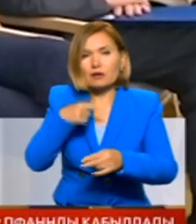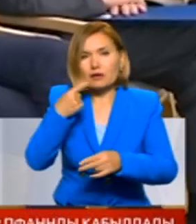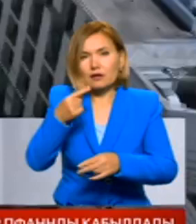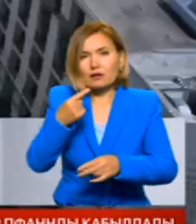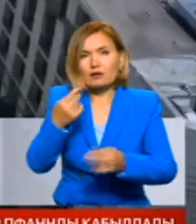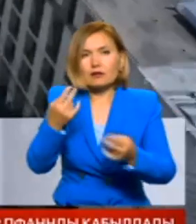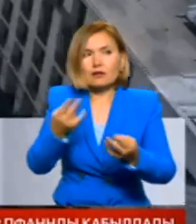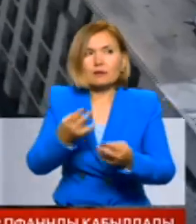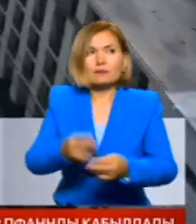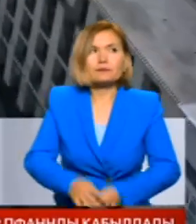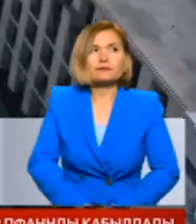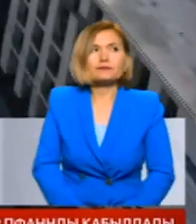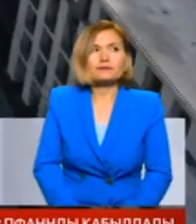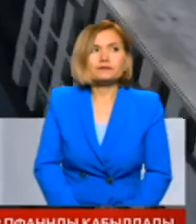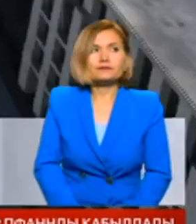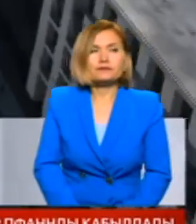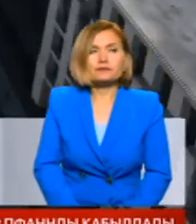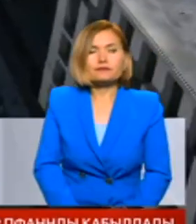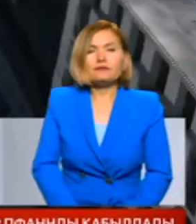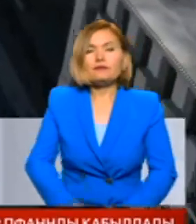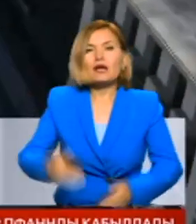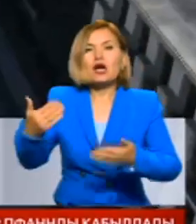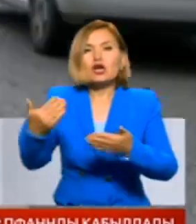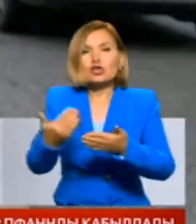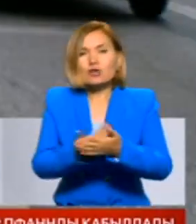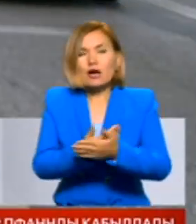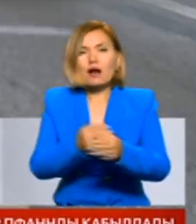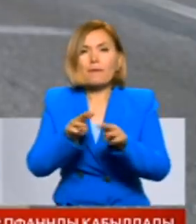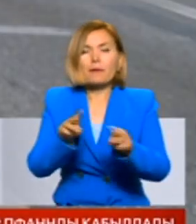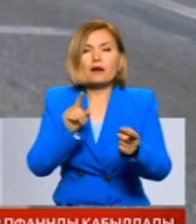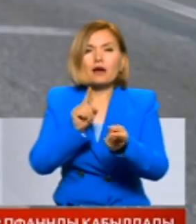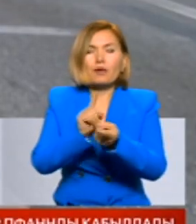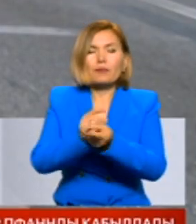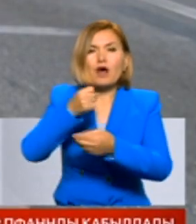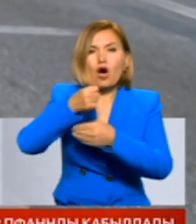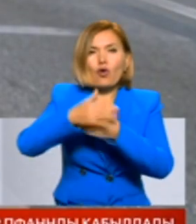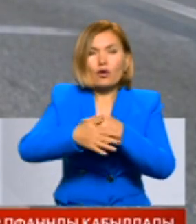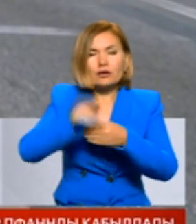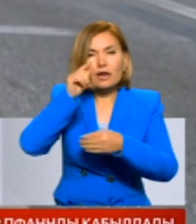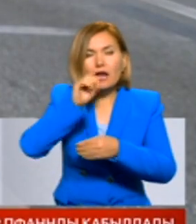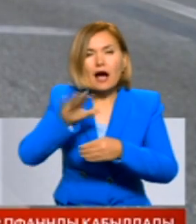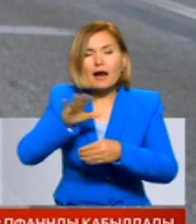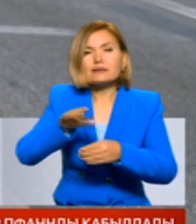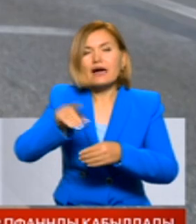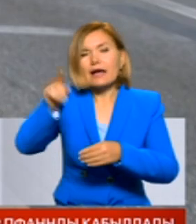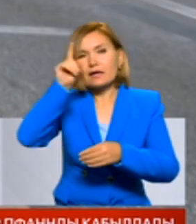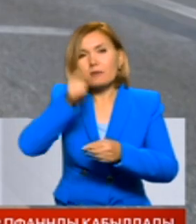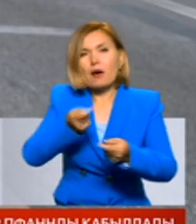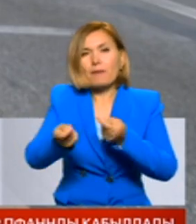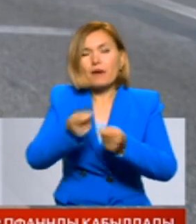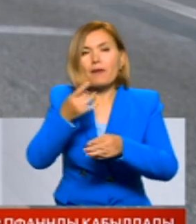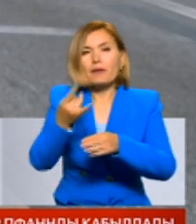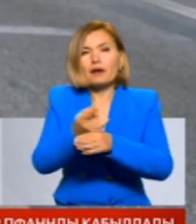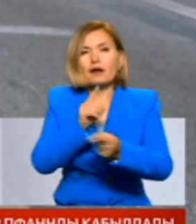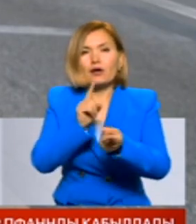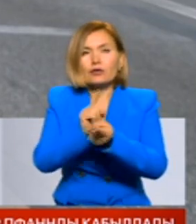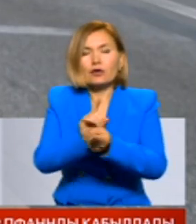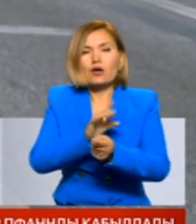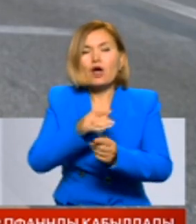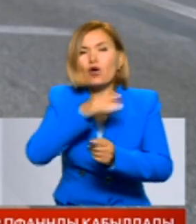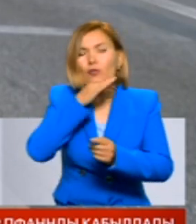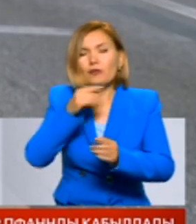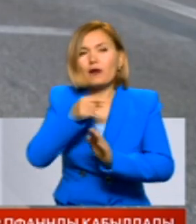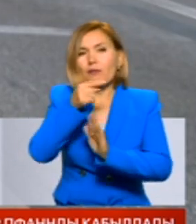аударды. Жаңа формат, жаңа диалог Орталық Азия мен Германия басшыларының бұл алғашқы кездесуі, сондықтан қаралған қаузалған мәселе